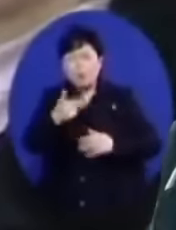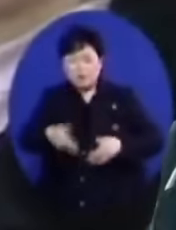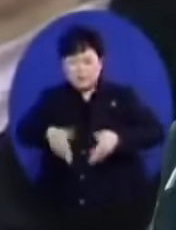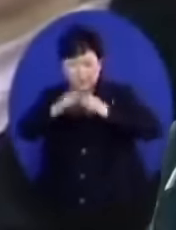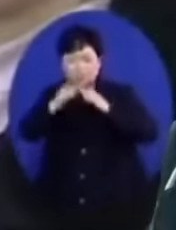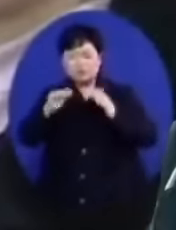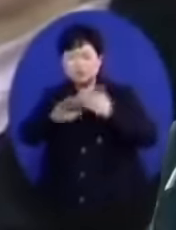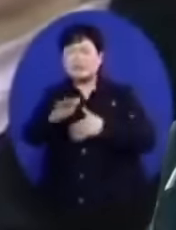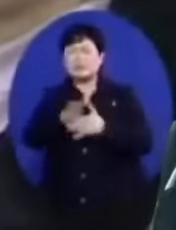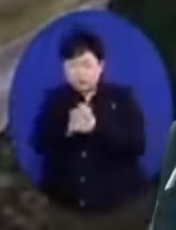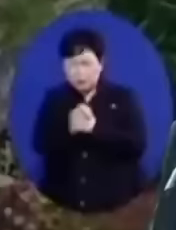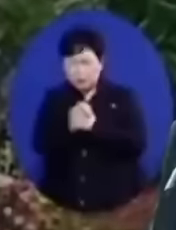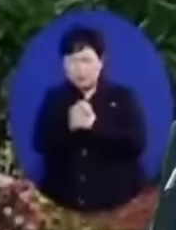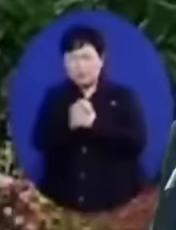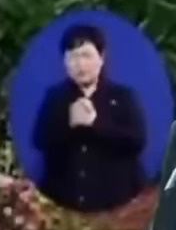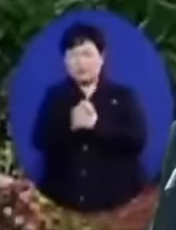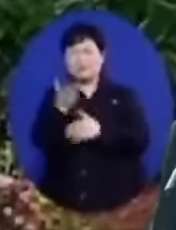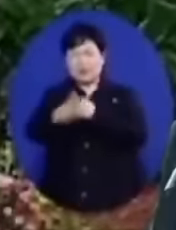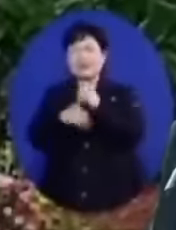그런데 하나님께서